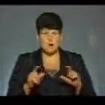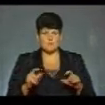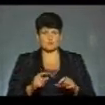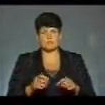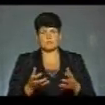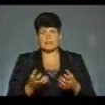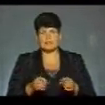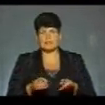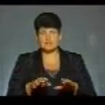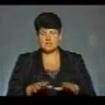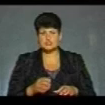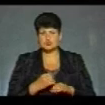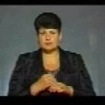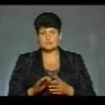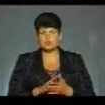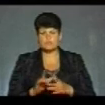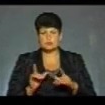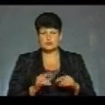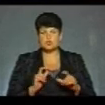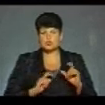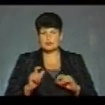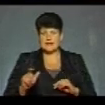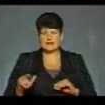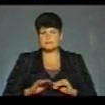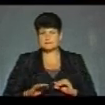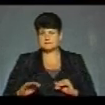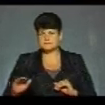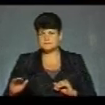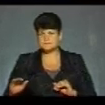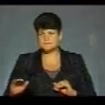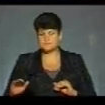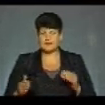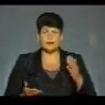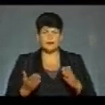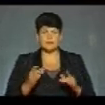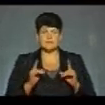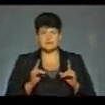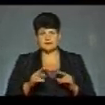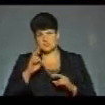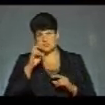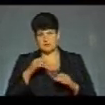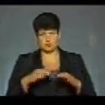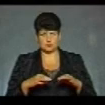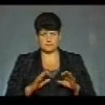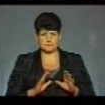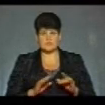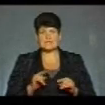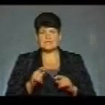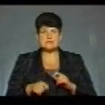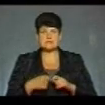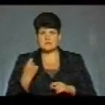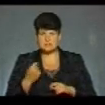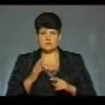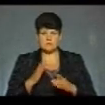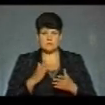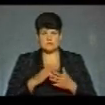безкоштовний проїзд для студентів, для школярів, але виключно в комунальному транспорті, тому що ці збитки, які б донести